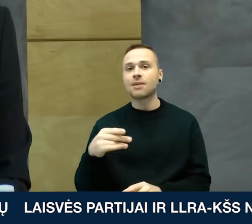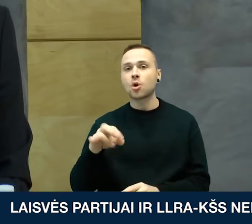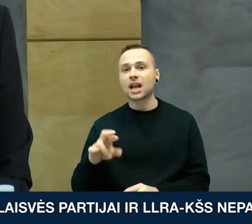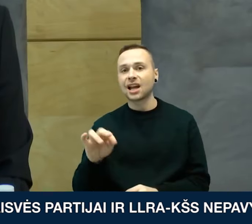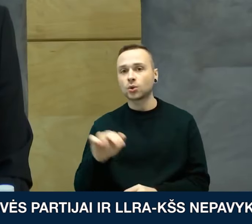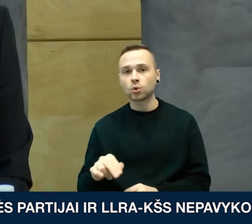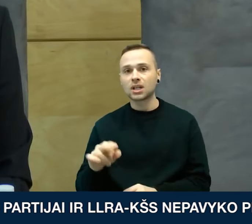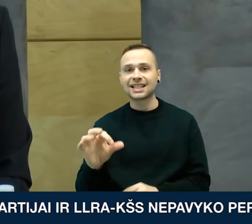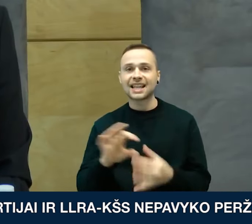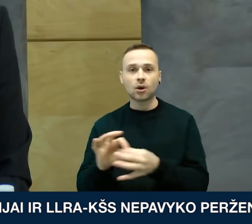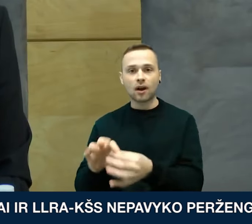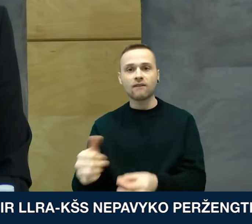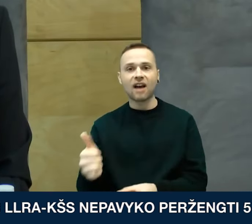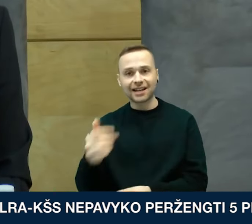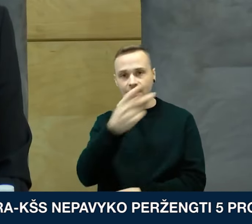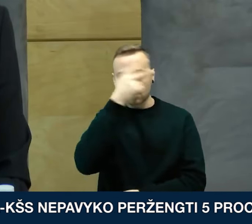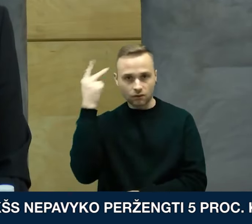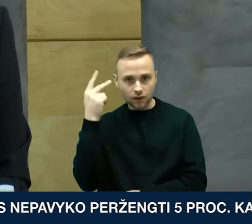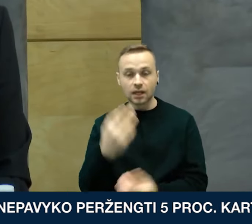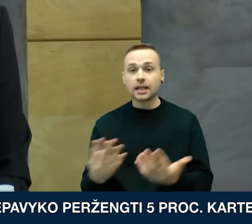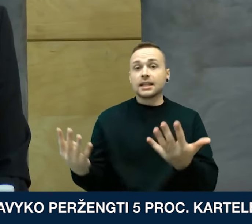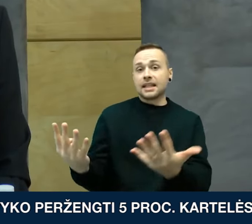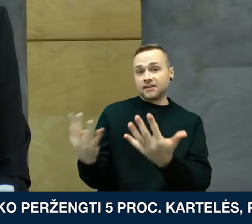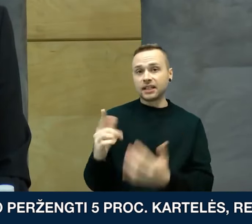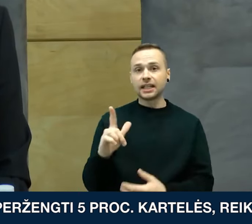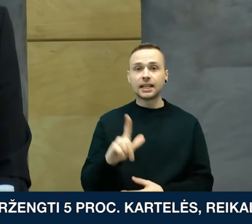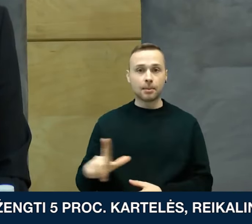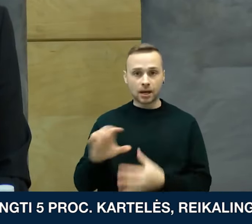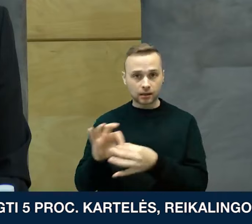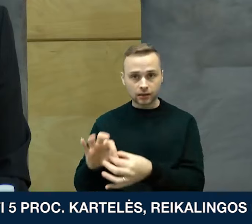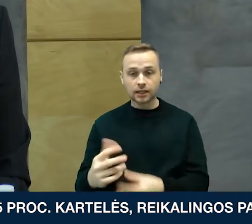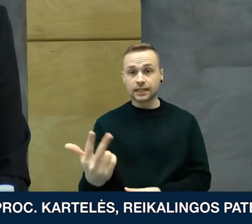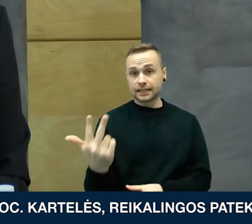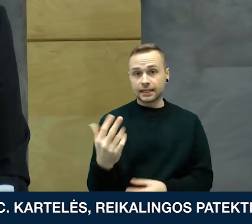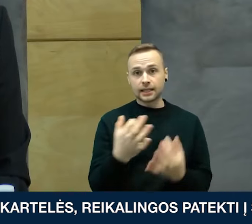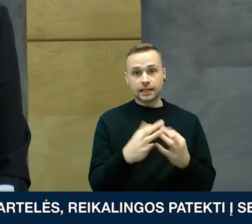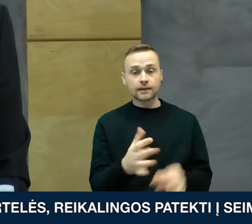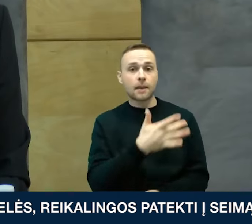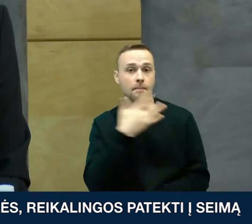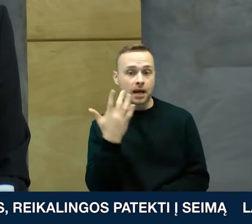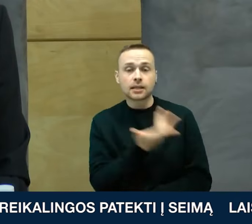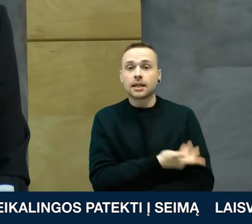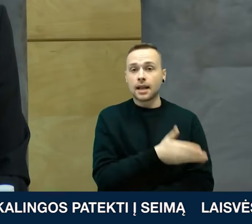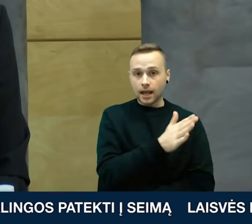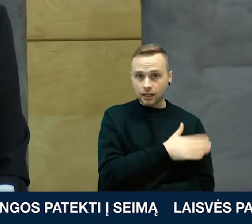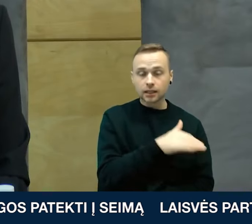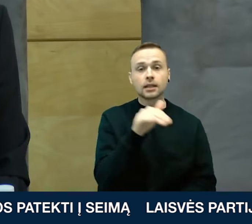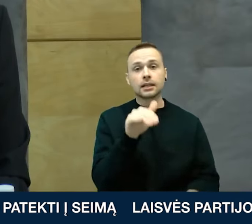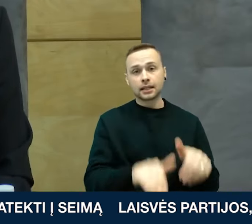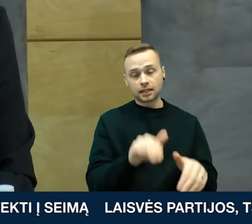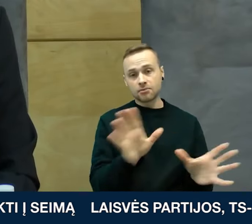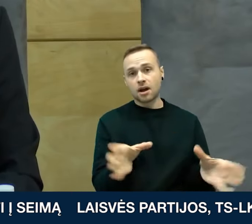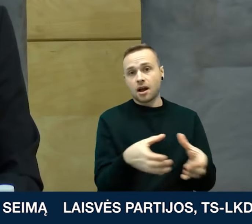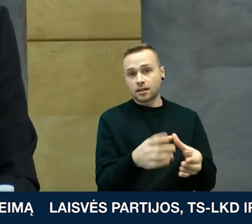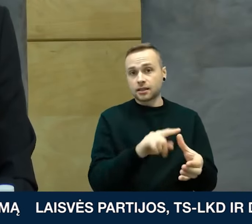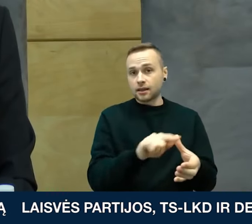Lietuvos, 9 Liberalų Sąjūdžio, po 3 Laisvės partijos Lietuvos Lenkų rinkimų akcijos Krikščioniškų Šeimų Sąjungos